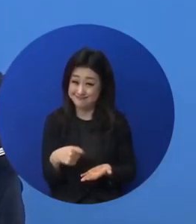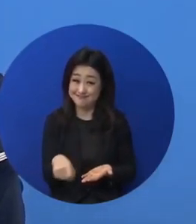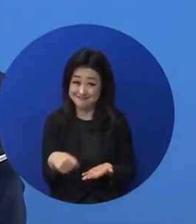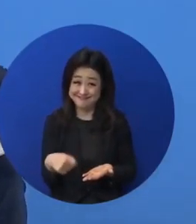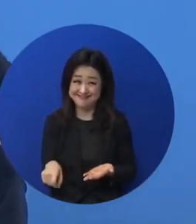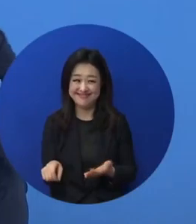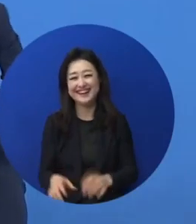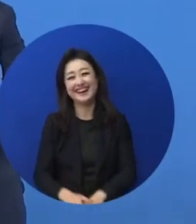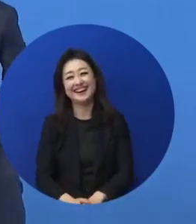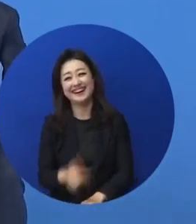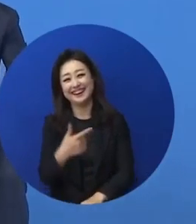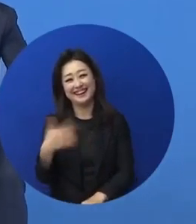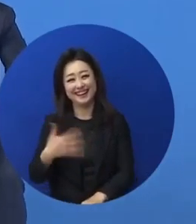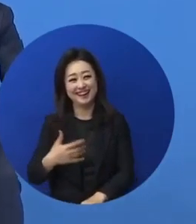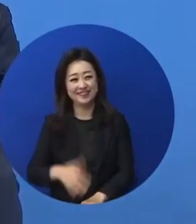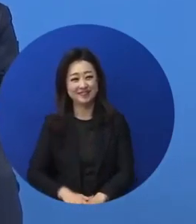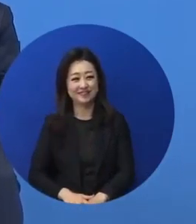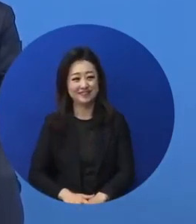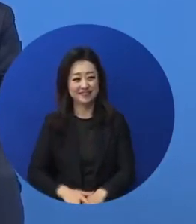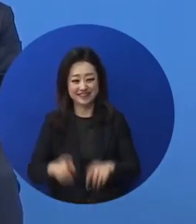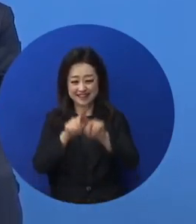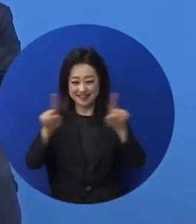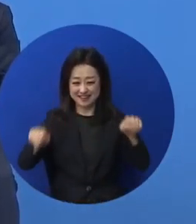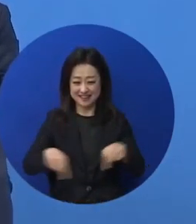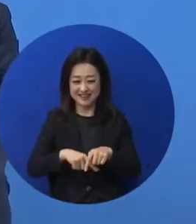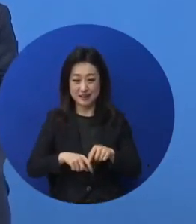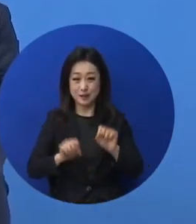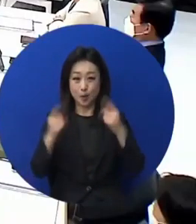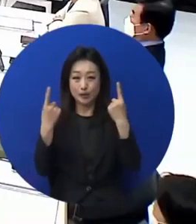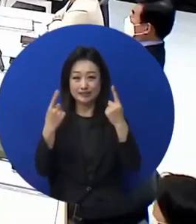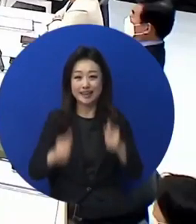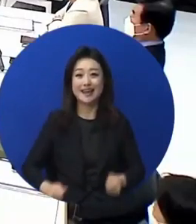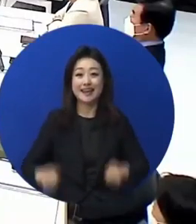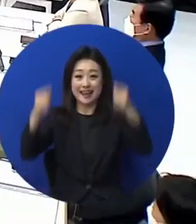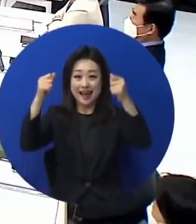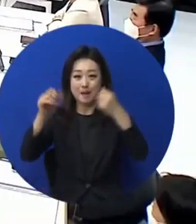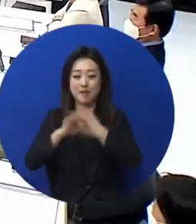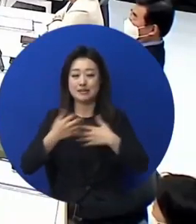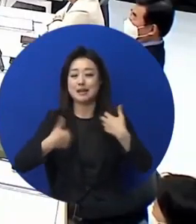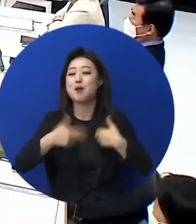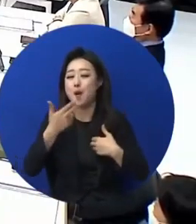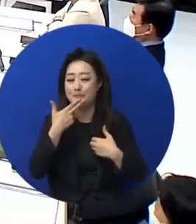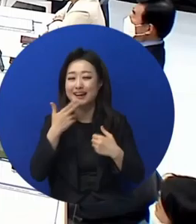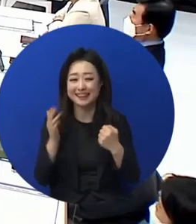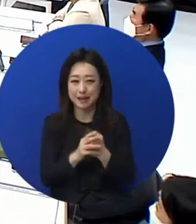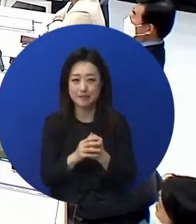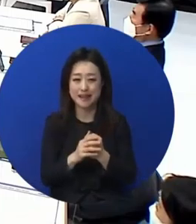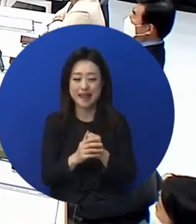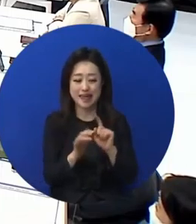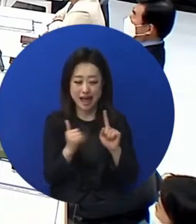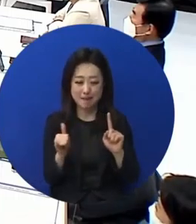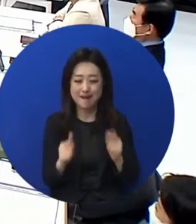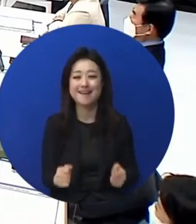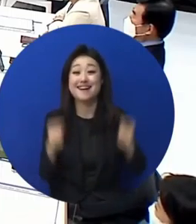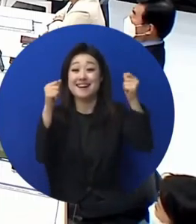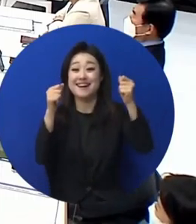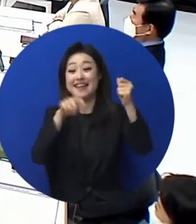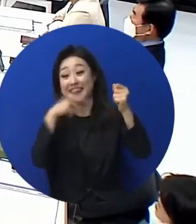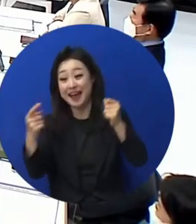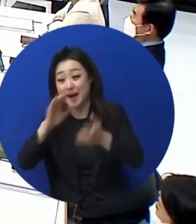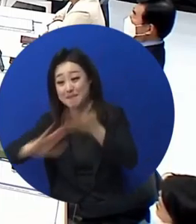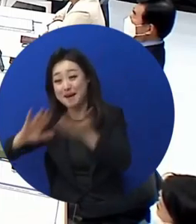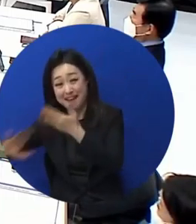듣도록 하죠. 한 분씩만 들고 먼저 좀 가려주시고요. 자, 그러면 이제 박인영 후보부터 작성하신 내용